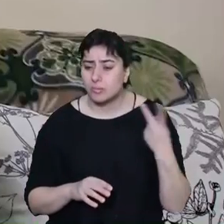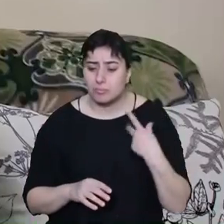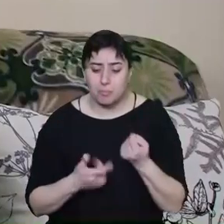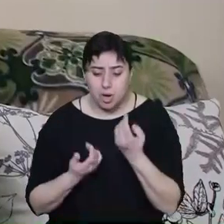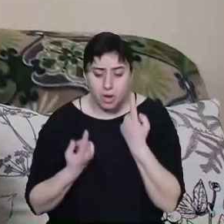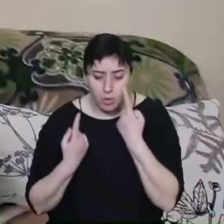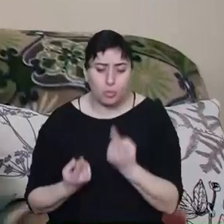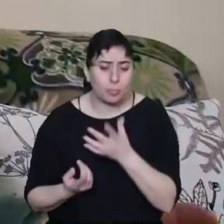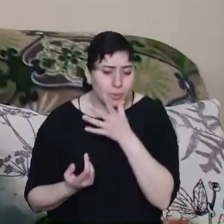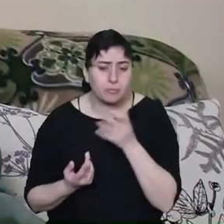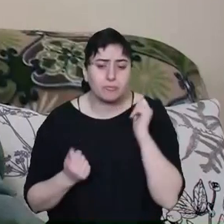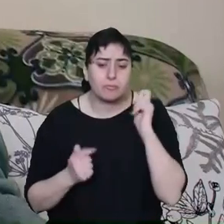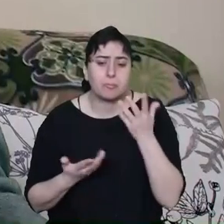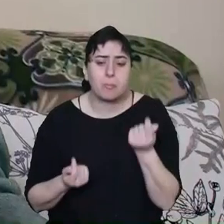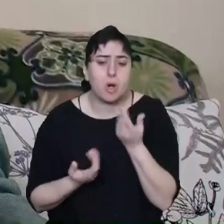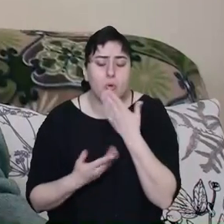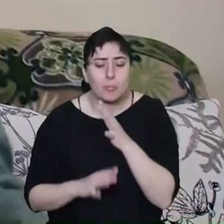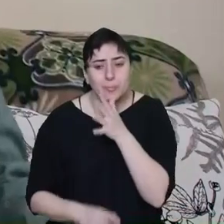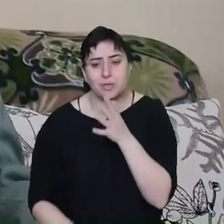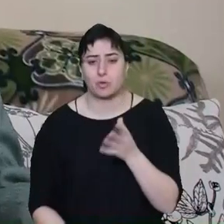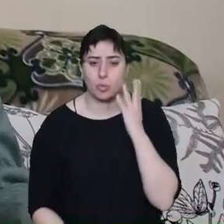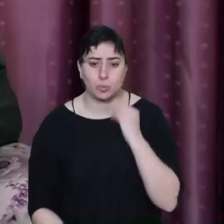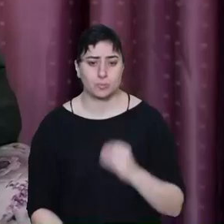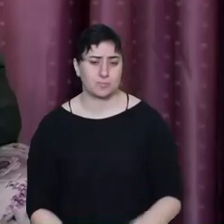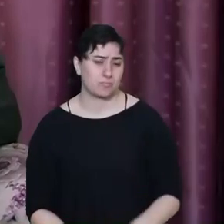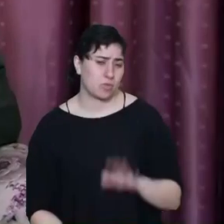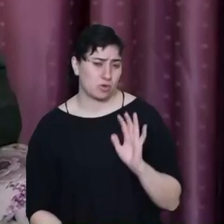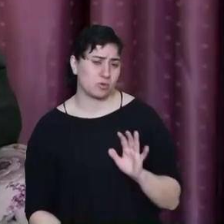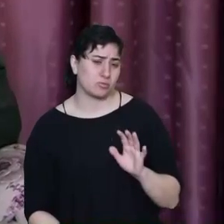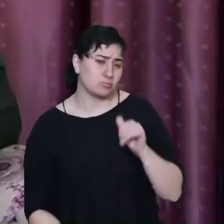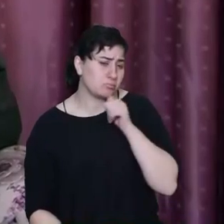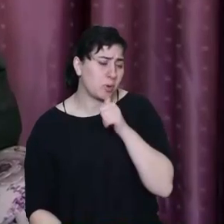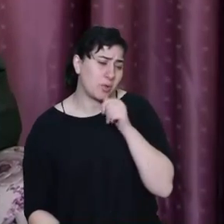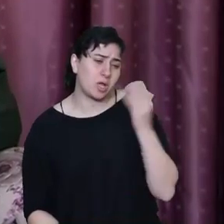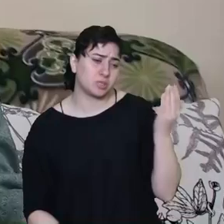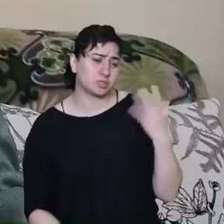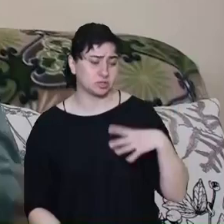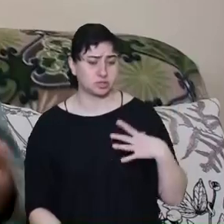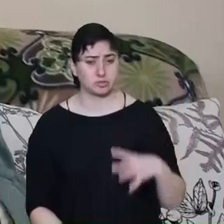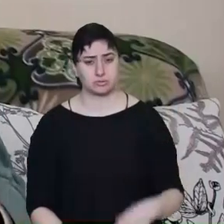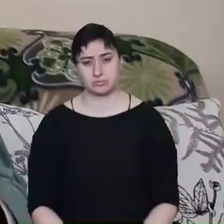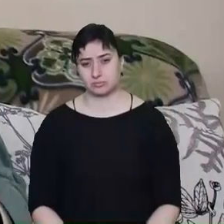durumumuz ortada. Yani o kadar paramız yok ki. Zarpişkom. O zaman Babişkom'dan isteriz.